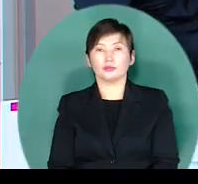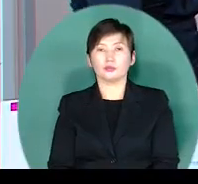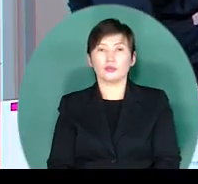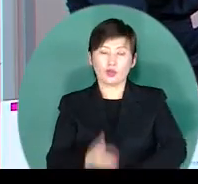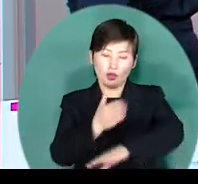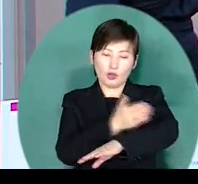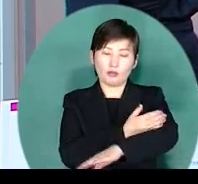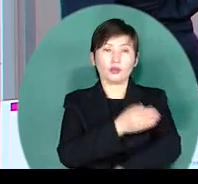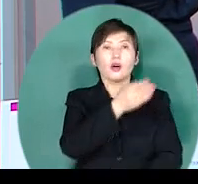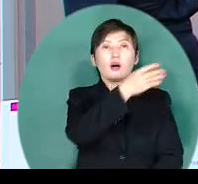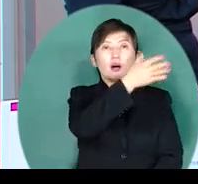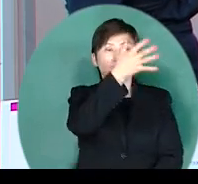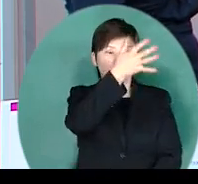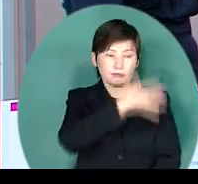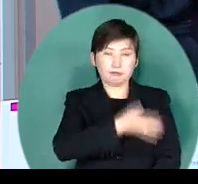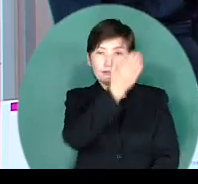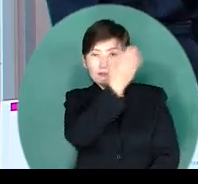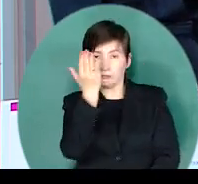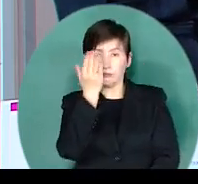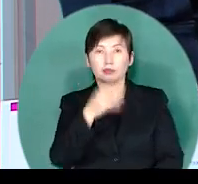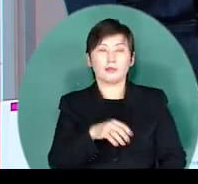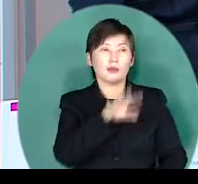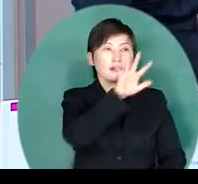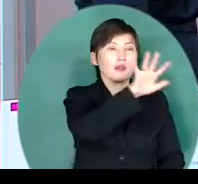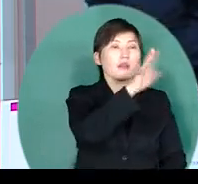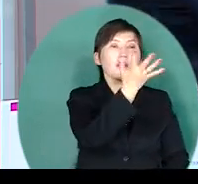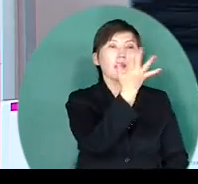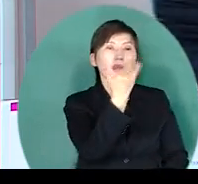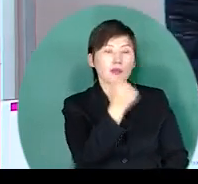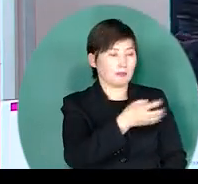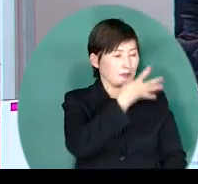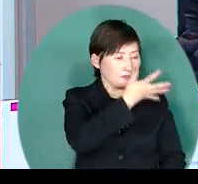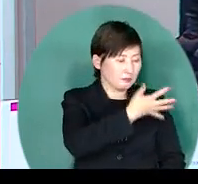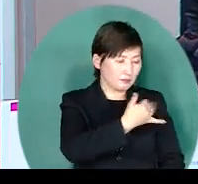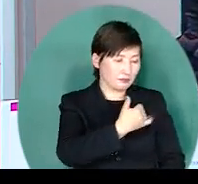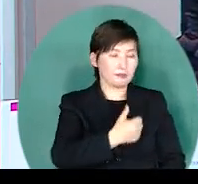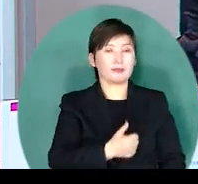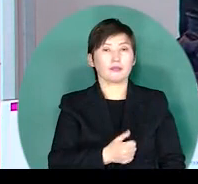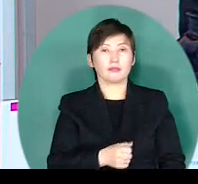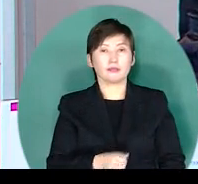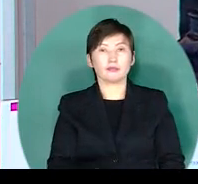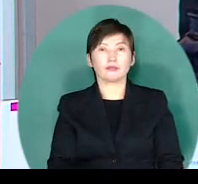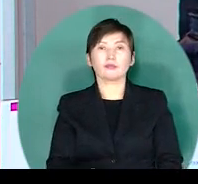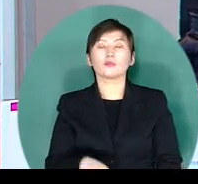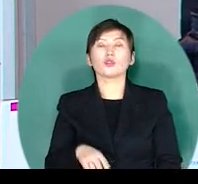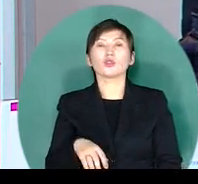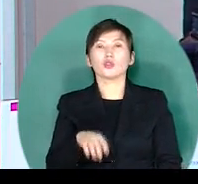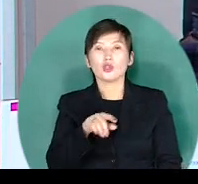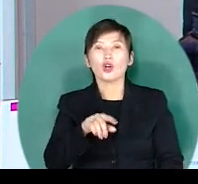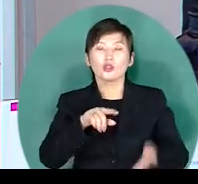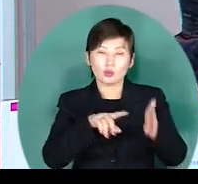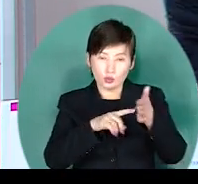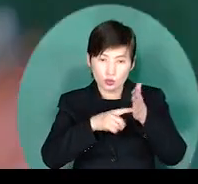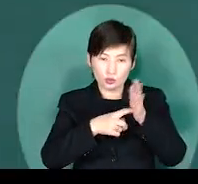За, түрүүн бид нар багнаа тоолсон шүү дээ. Одоо тэгвэл хэдэн мөр байгаа лээ гэдэг үгээр харъя. Мэдээж 7 мөр. Хэдэн багнад байсан бэлээ?